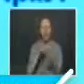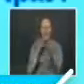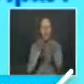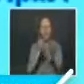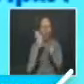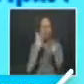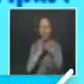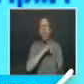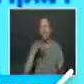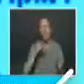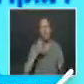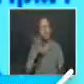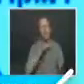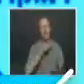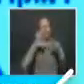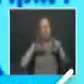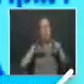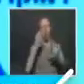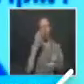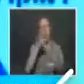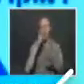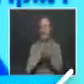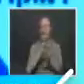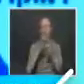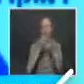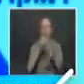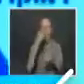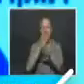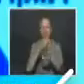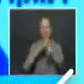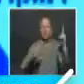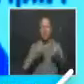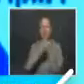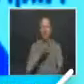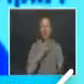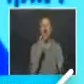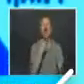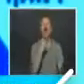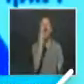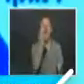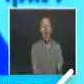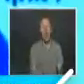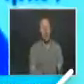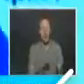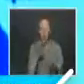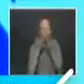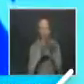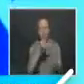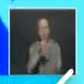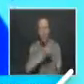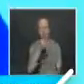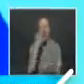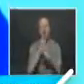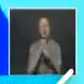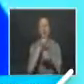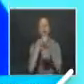עצמאי אם הוא יקבל 7,000 שקל. זה לא יעזור לו, כי הוא חצי שנה לא קיבל אגורה. זה לא יעזור לו. זה לא מה שיעשה אותו טוב,